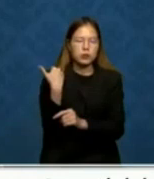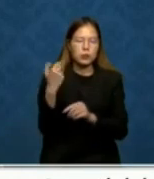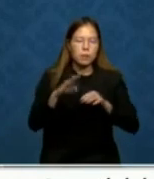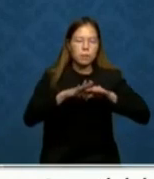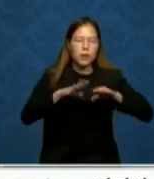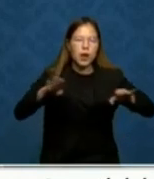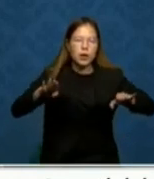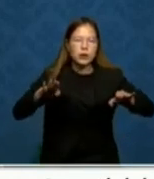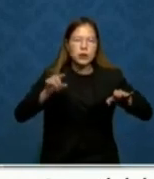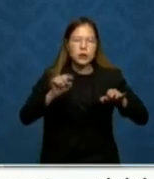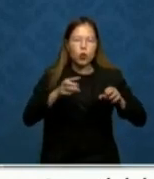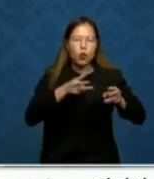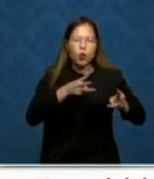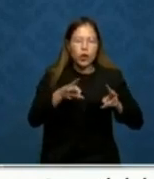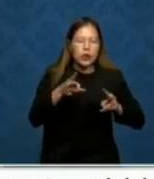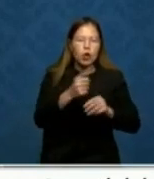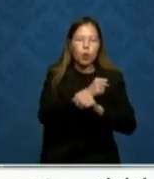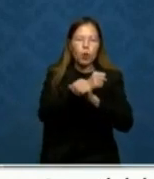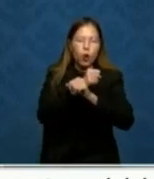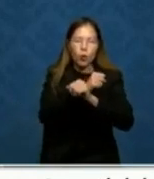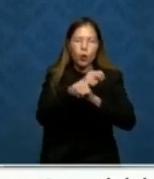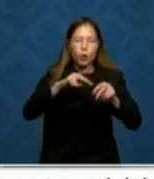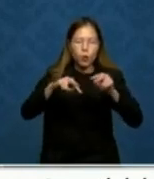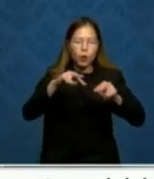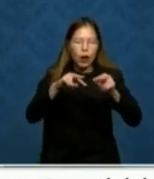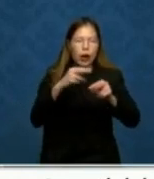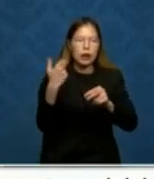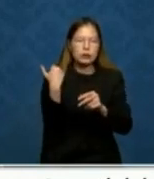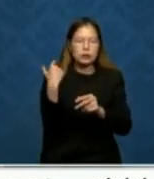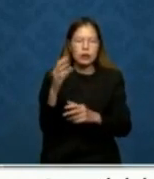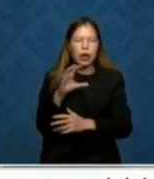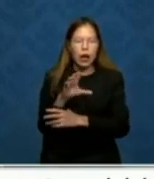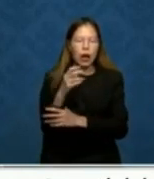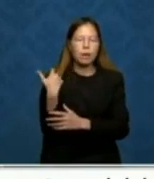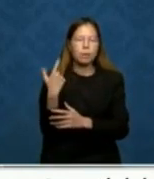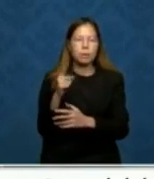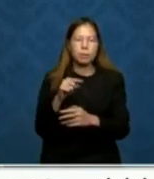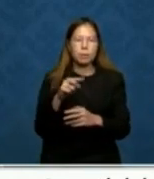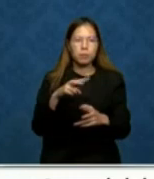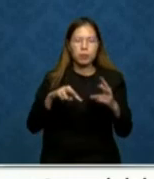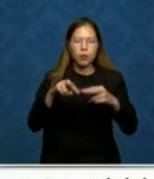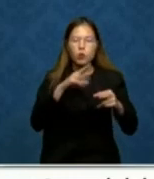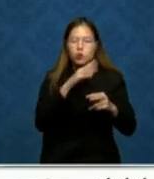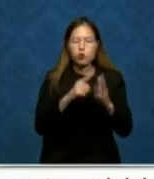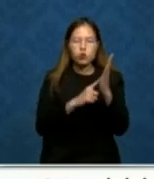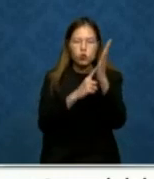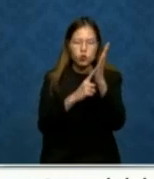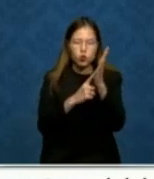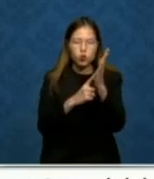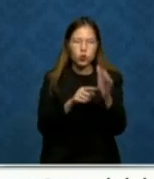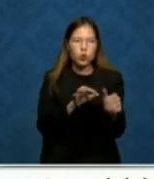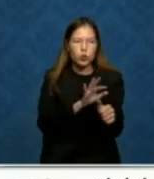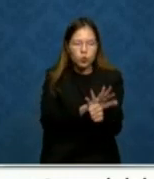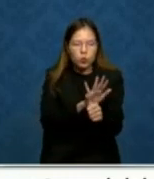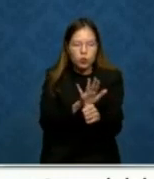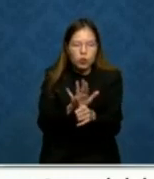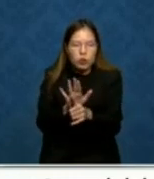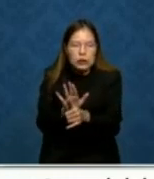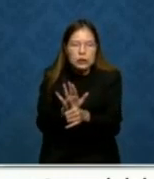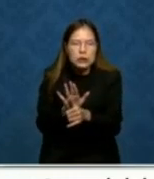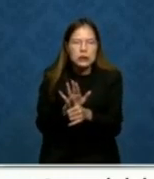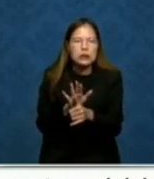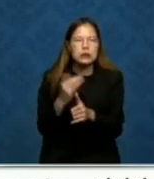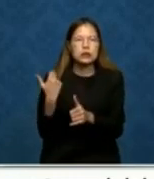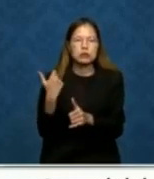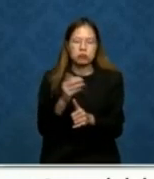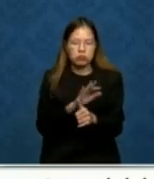มาตรการเขาเรียกว่าวิธีการเพื่อความปลอดภัยการห้ามเข้าอย่างกรณีที่เดินติดตามไปเขาเรียกว่า